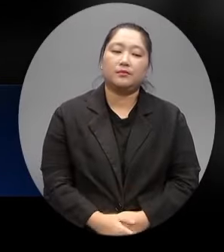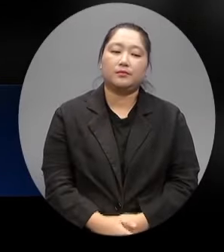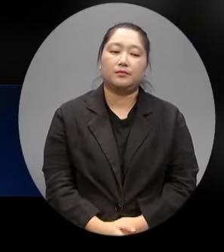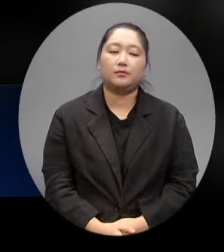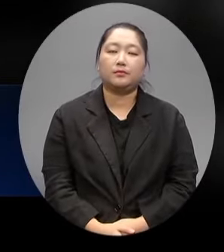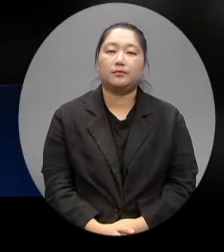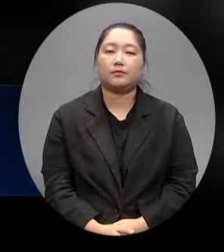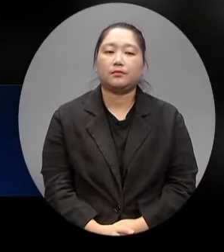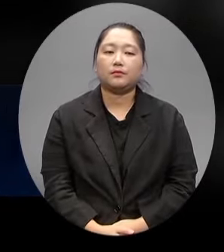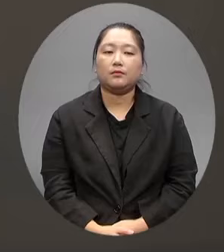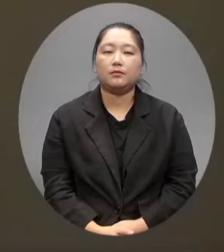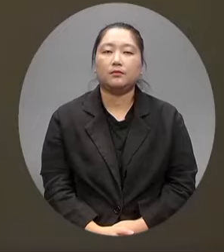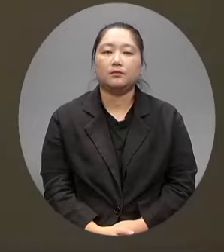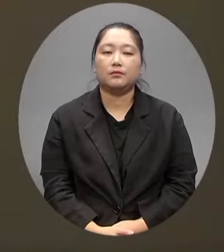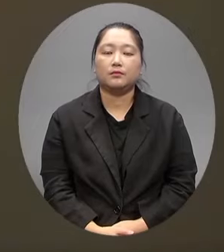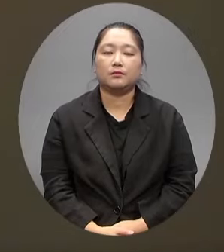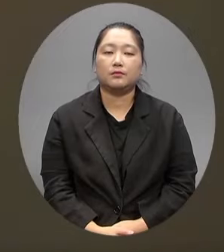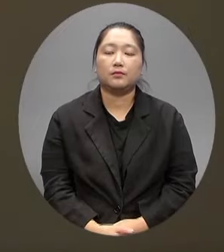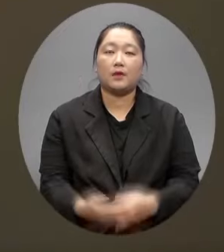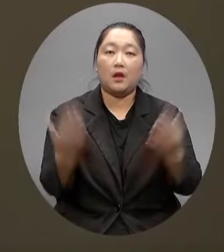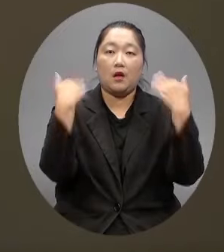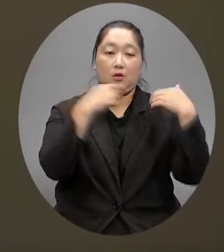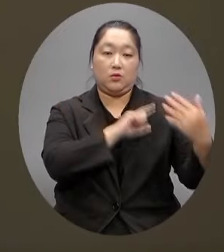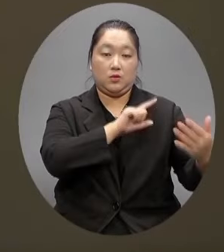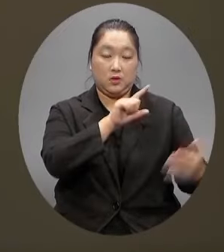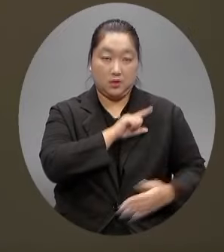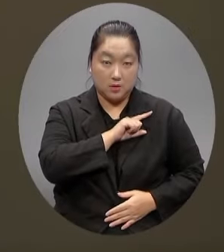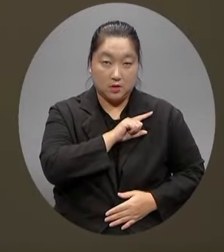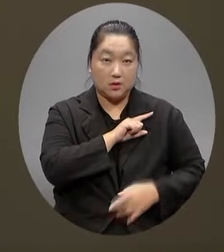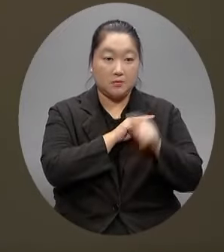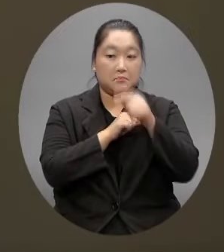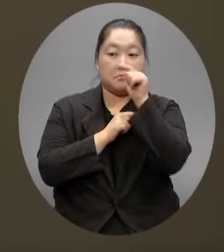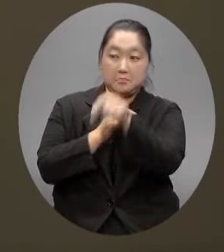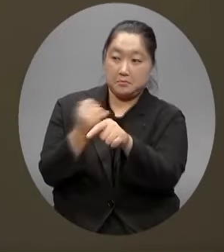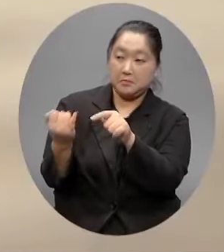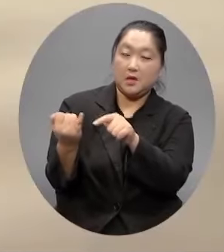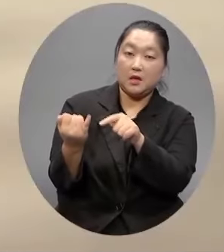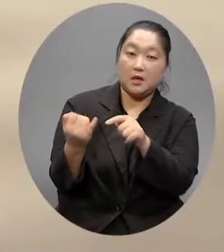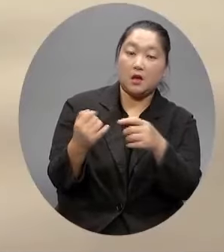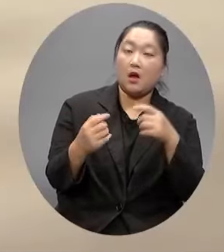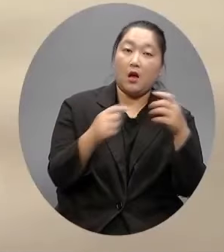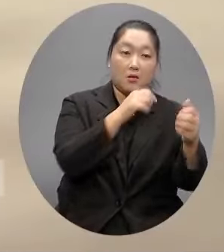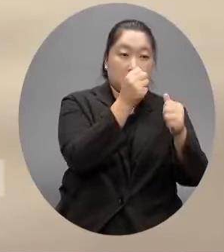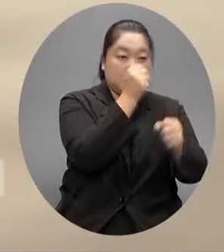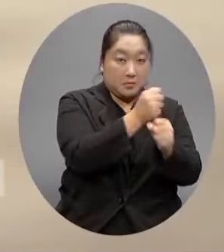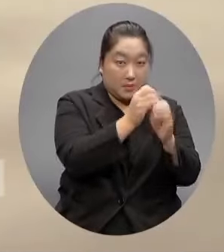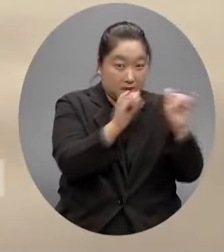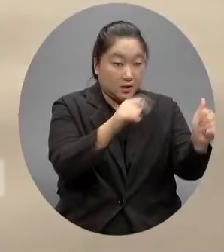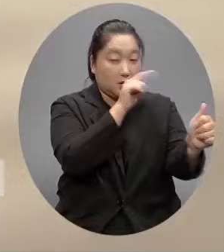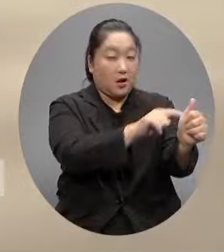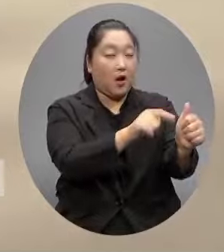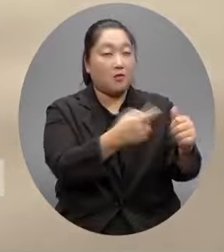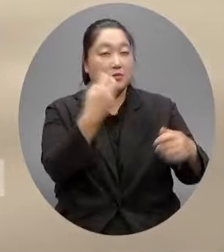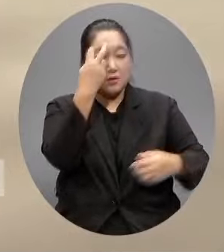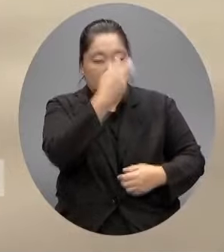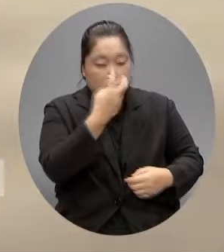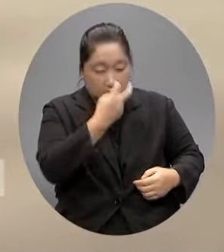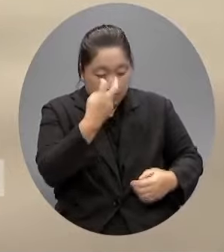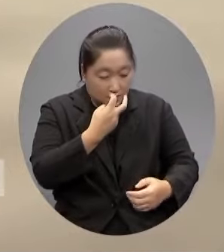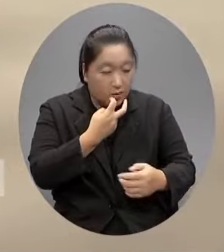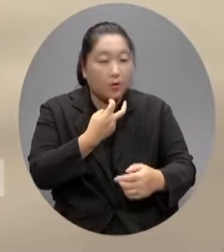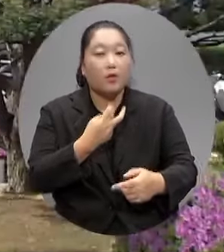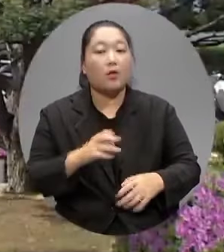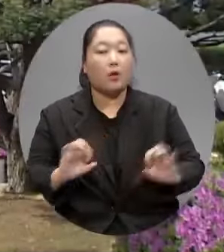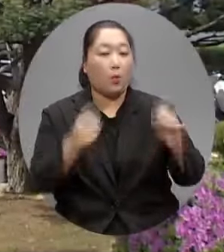없는 상태입니다. 학교명은 물론 가해자로 지목된 학생 실명까지 퍼지며 동시다발적 소송과 조사가 불가피한